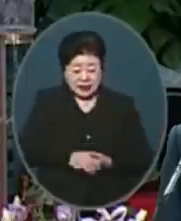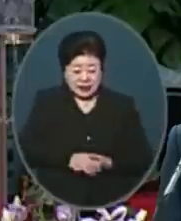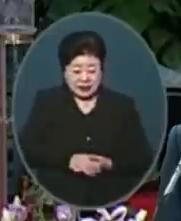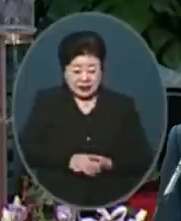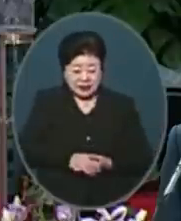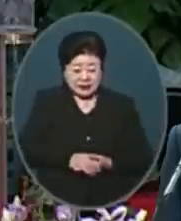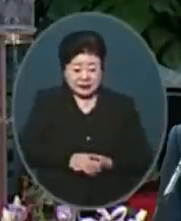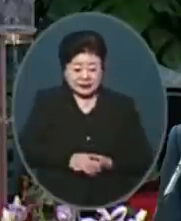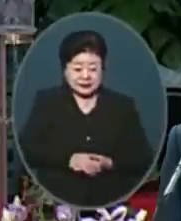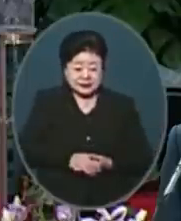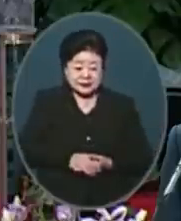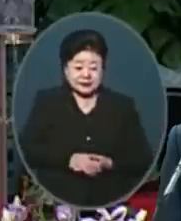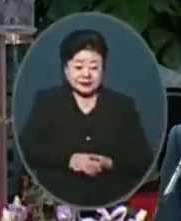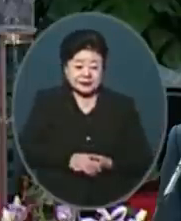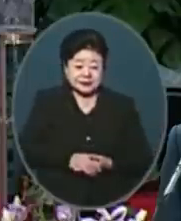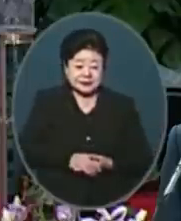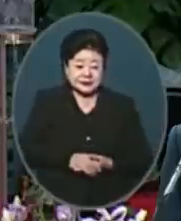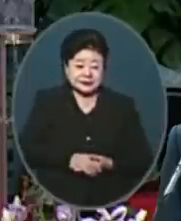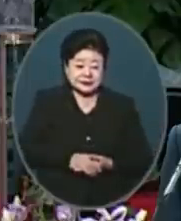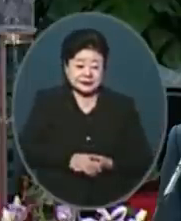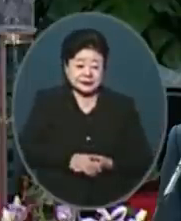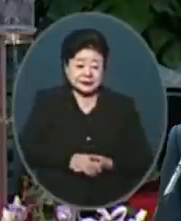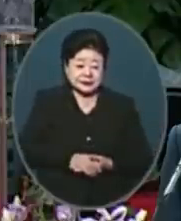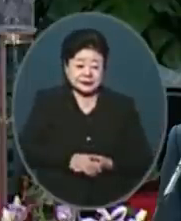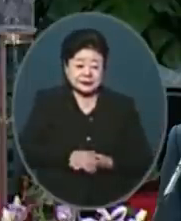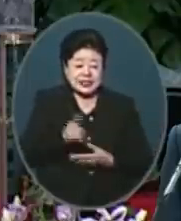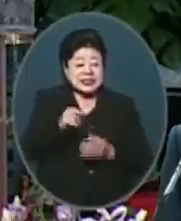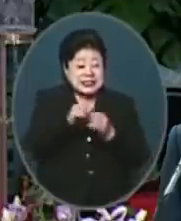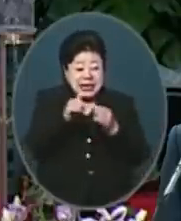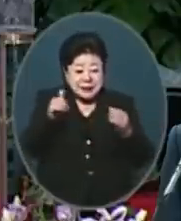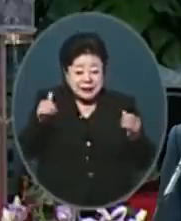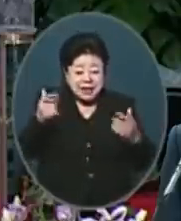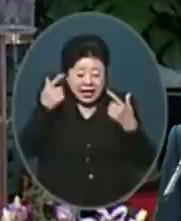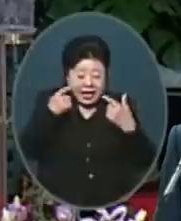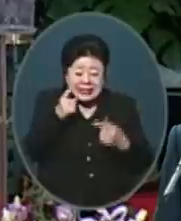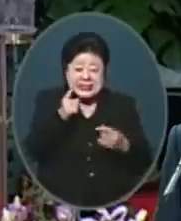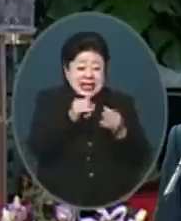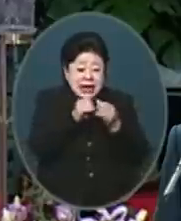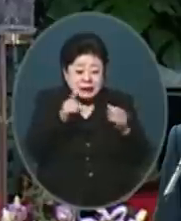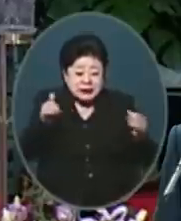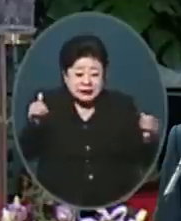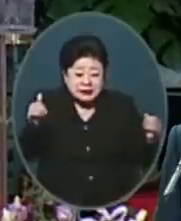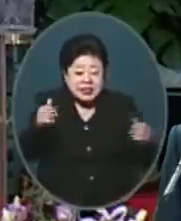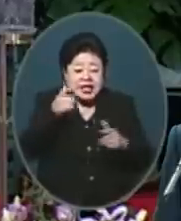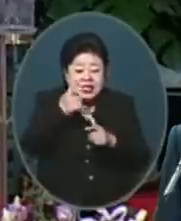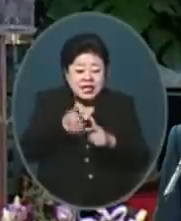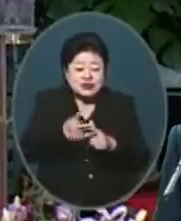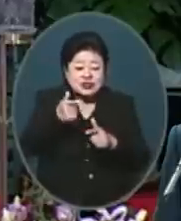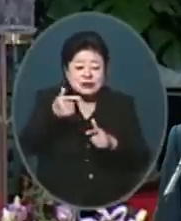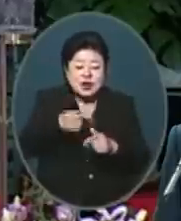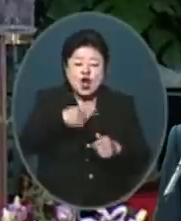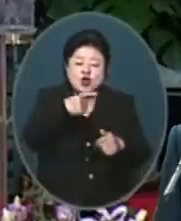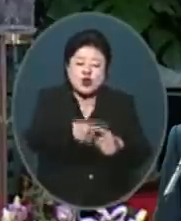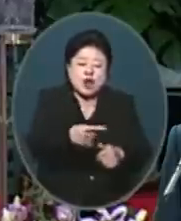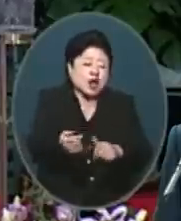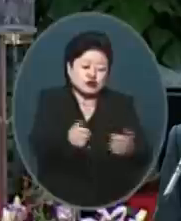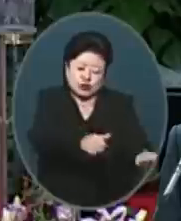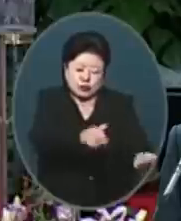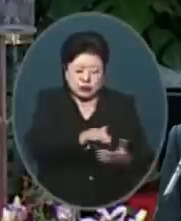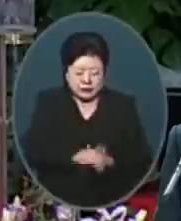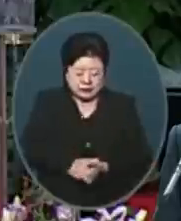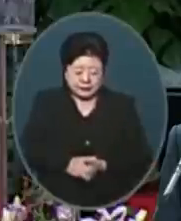전혀 다른 태도를 보였습니다. 이 사람은 한 사람은 예수님을 욕하면서